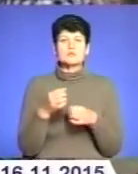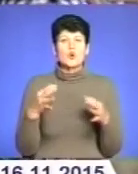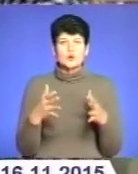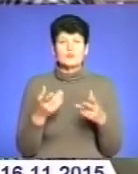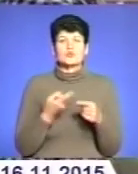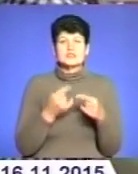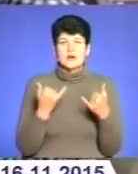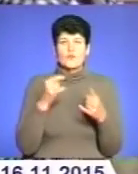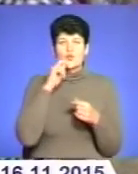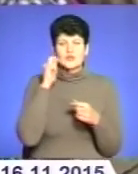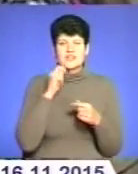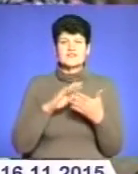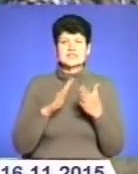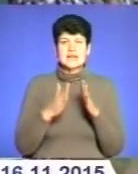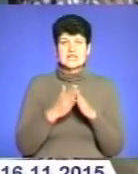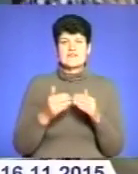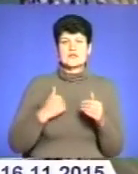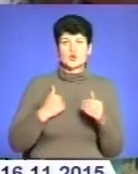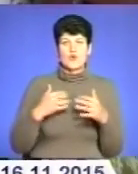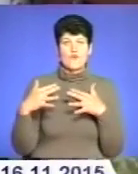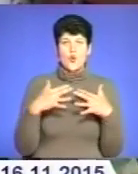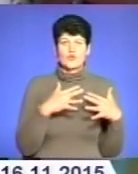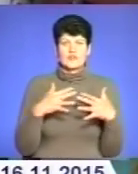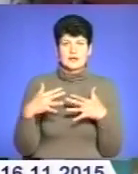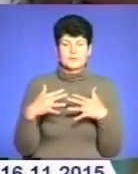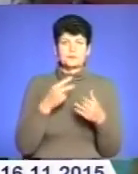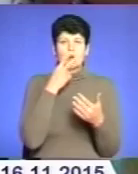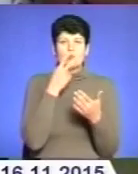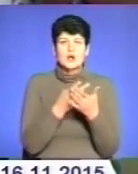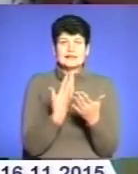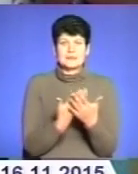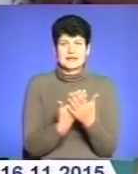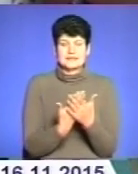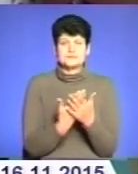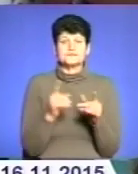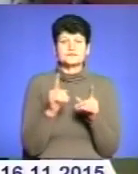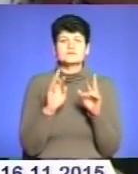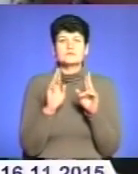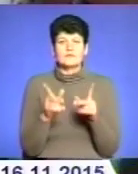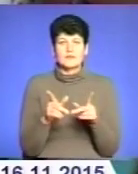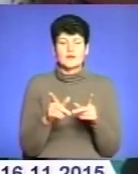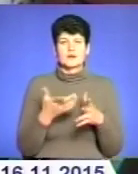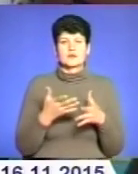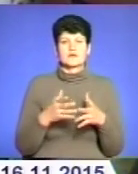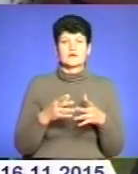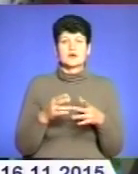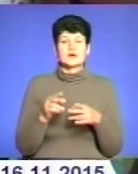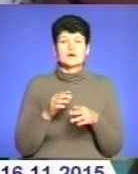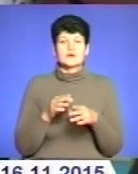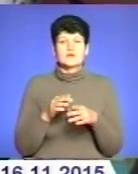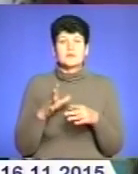перебуває нині у стані військового конфлікту. Показували, наприклад, ще як вправлялися запорожці з шаблями, наприклад,